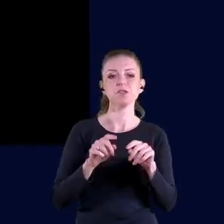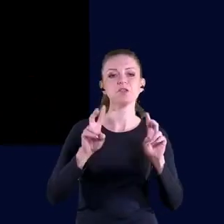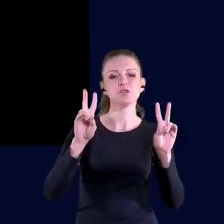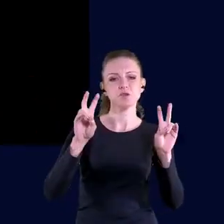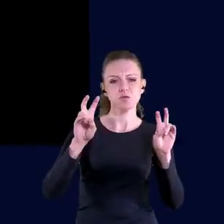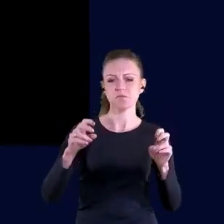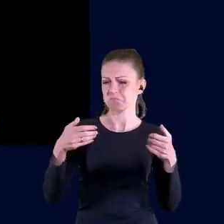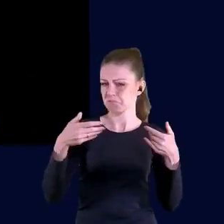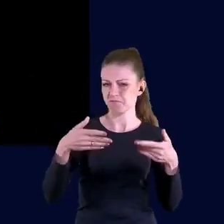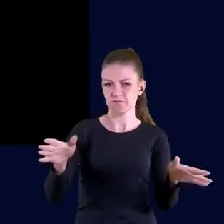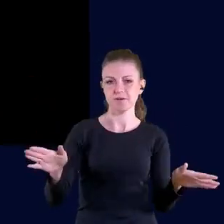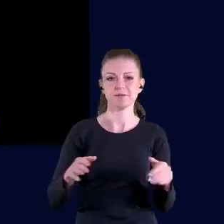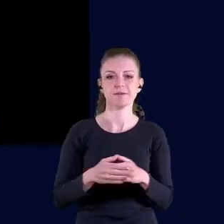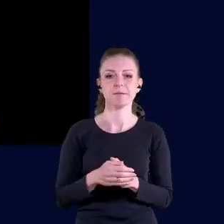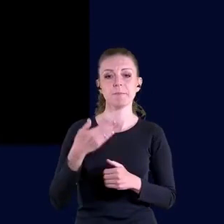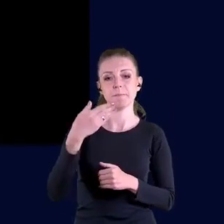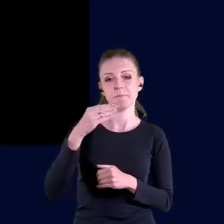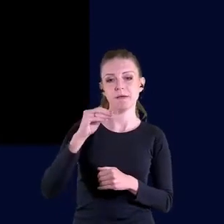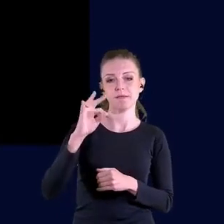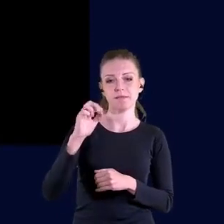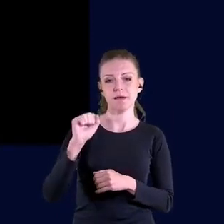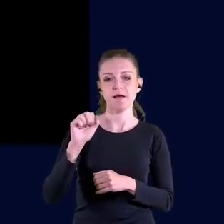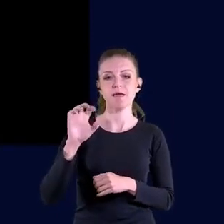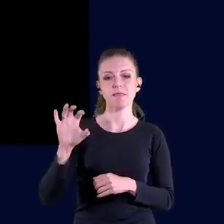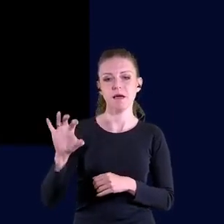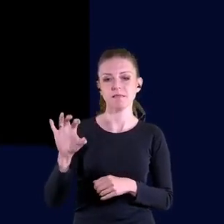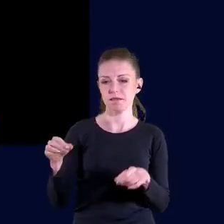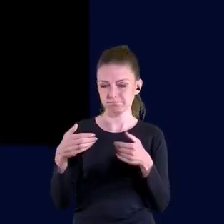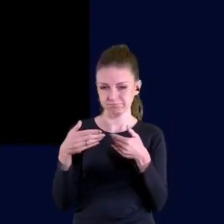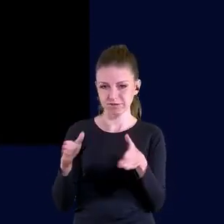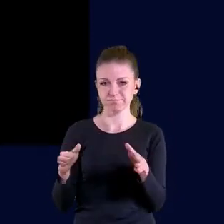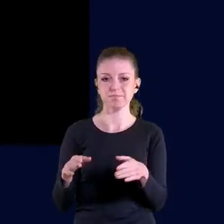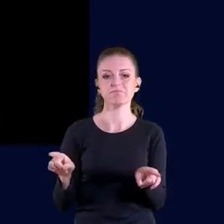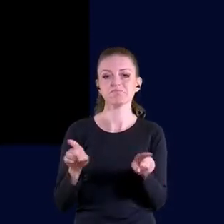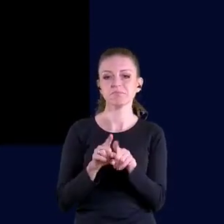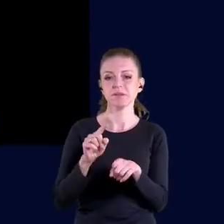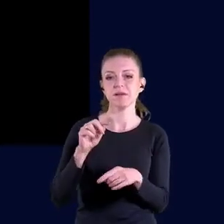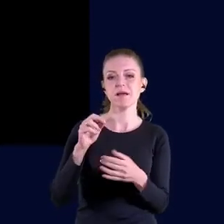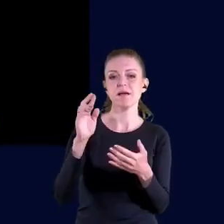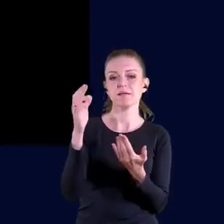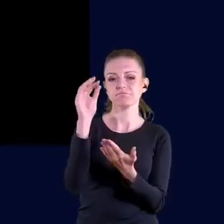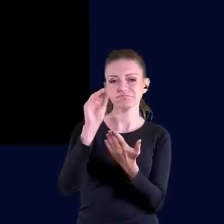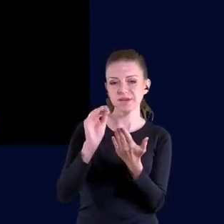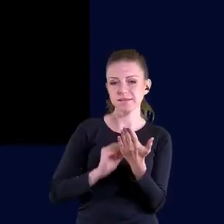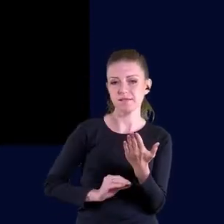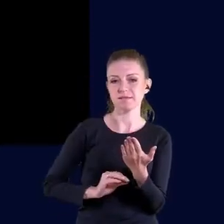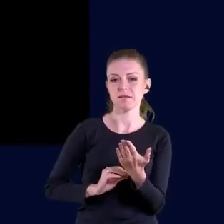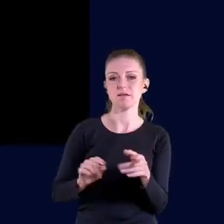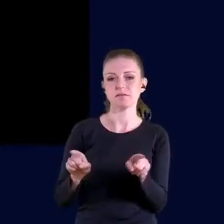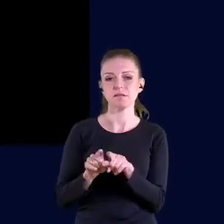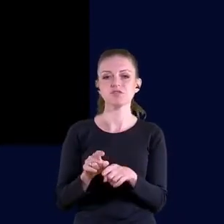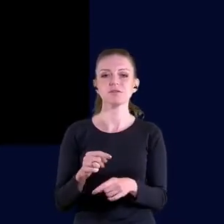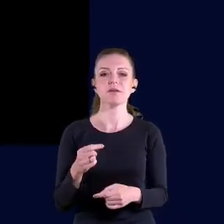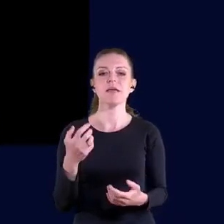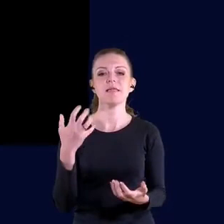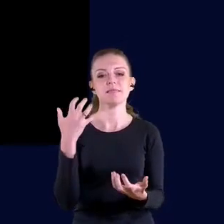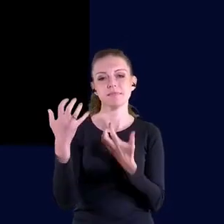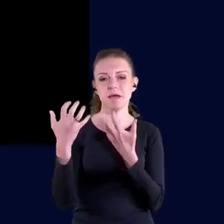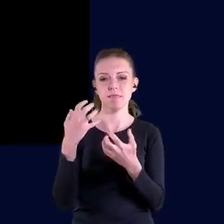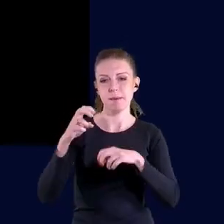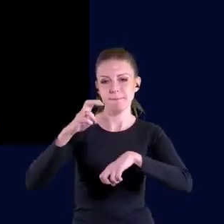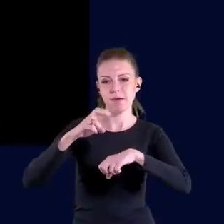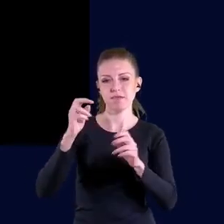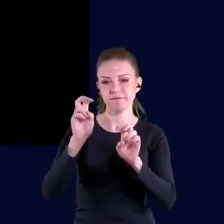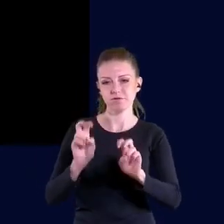cytowania mi metadanymi recenzjami czy danymi badawczymi Natomiast ja